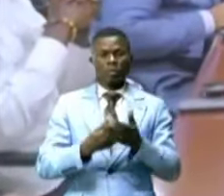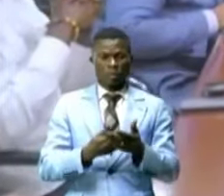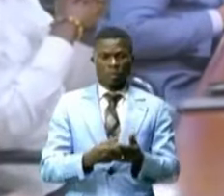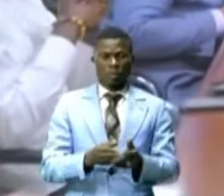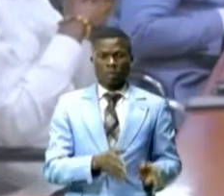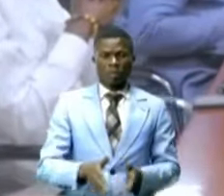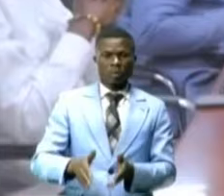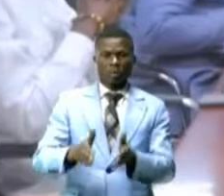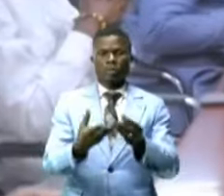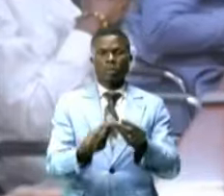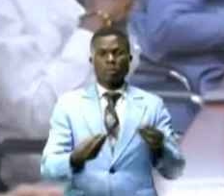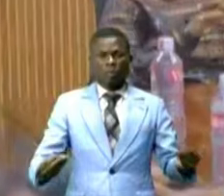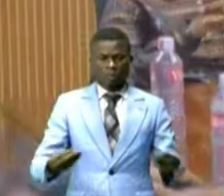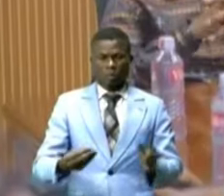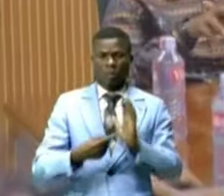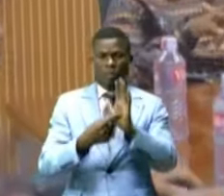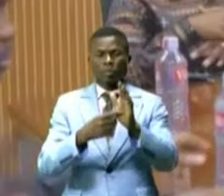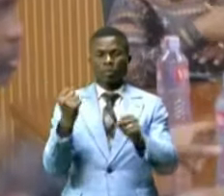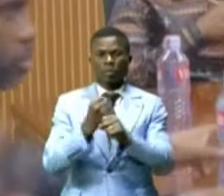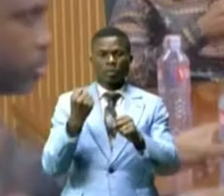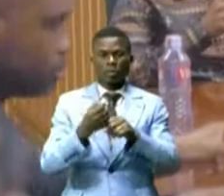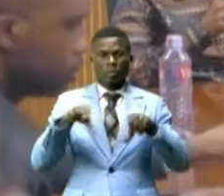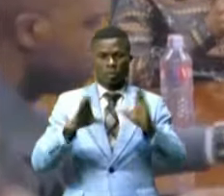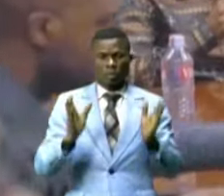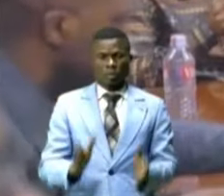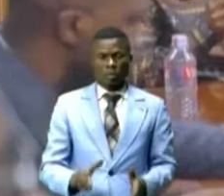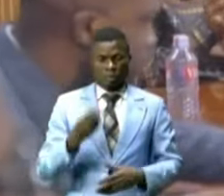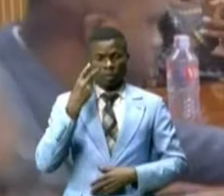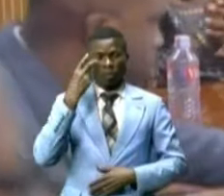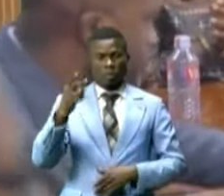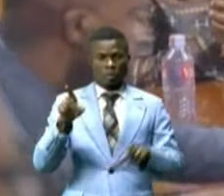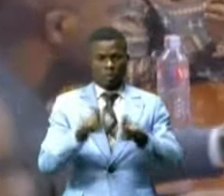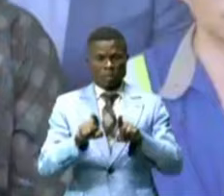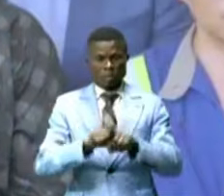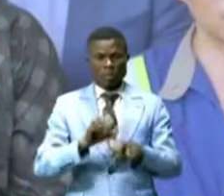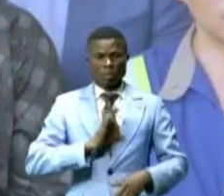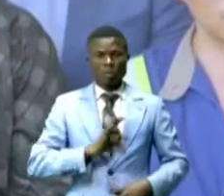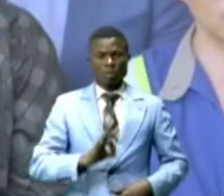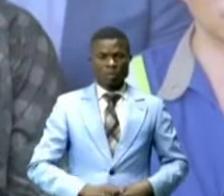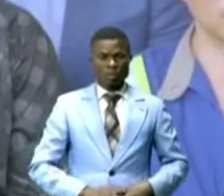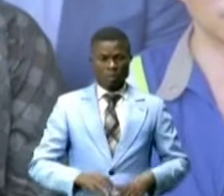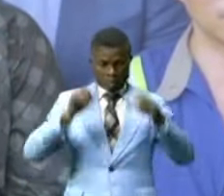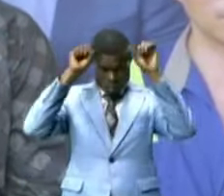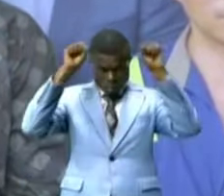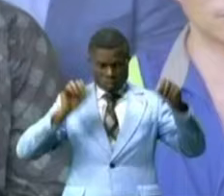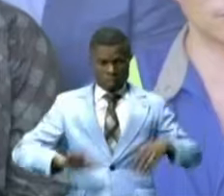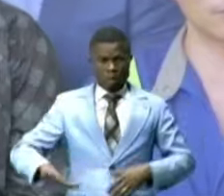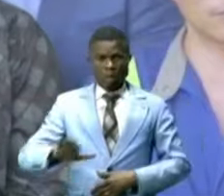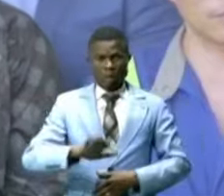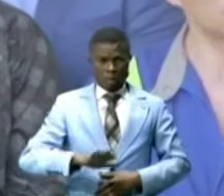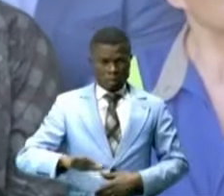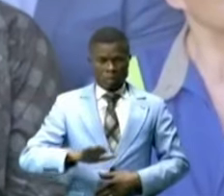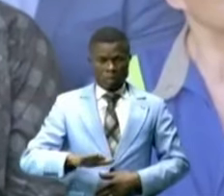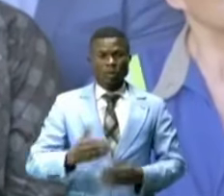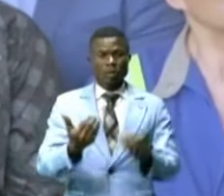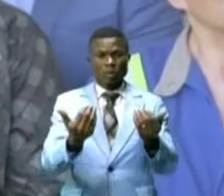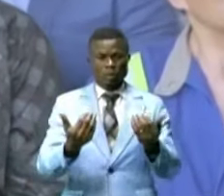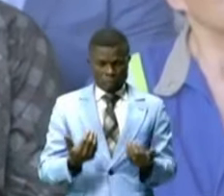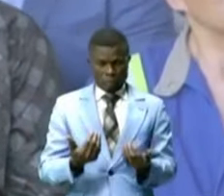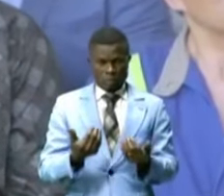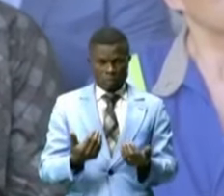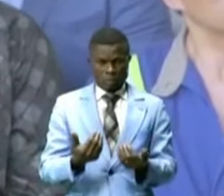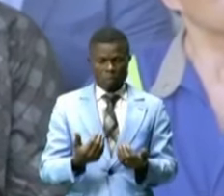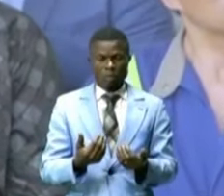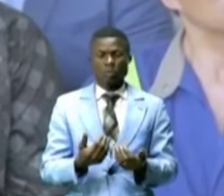pour faire valoir l'entrepreneuriat au pays, selon la vision du président de la République. Le président de la République veut écrire une